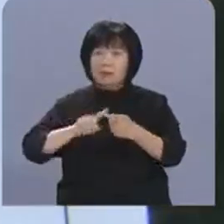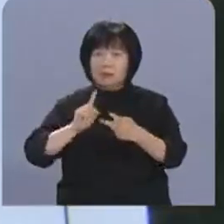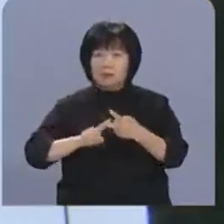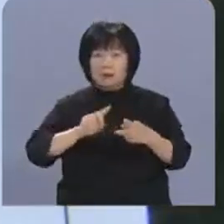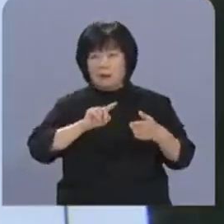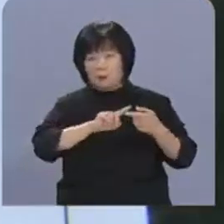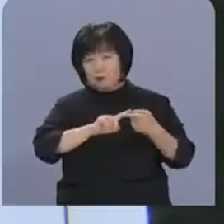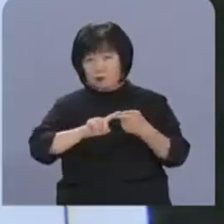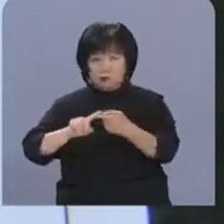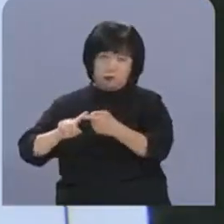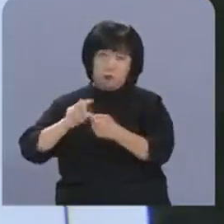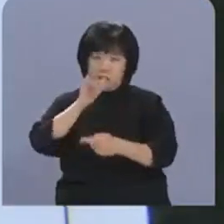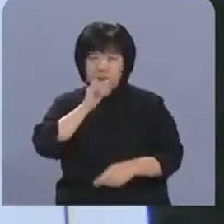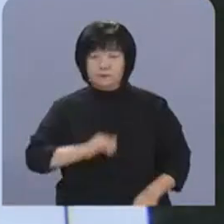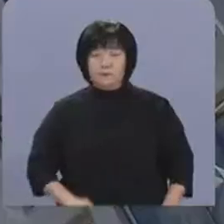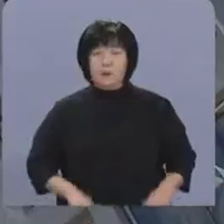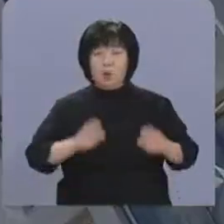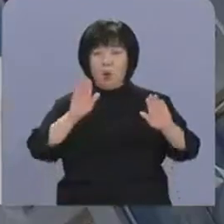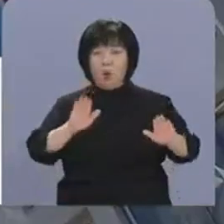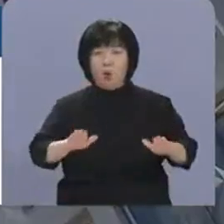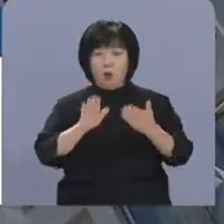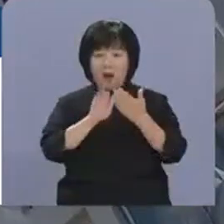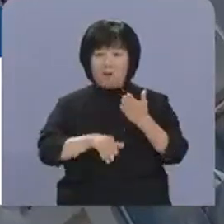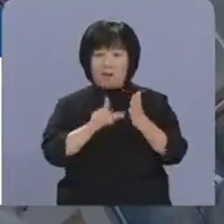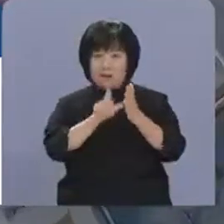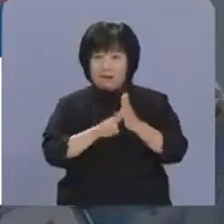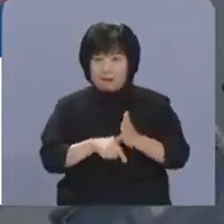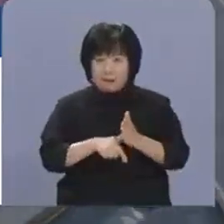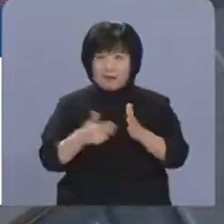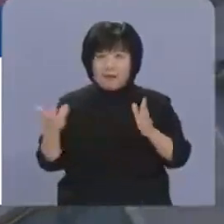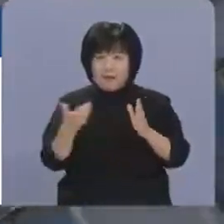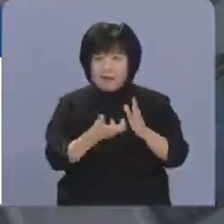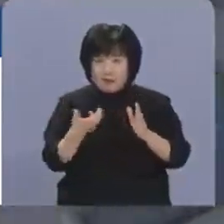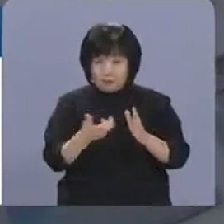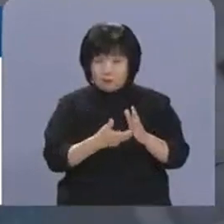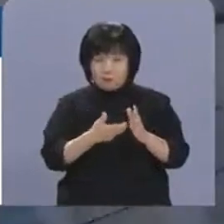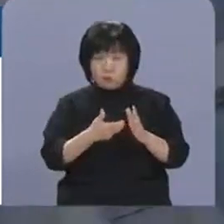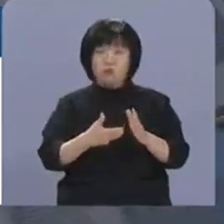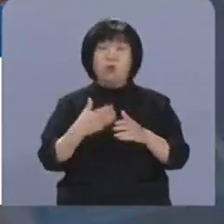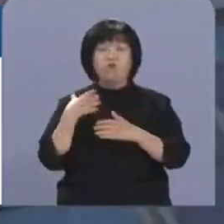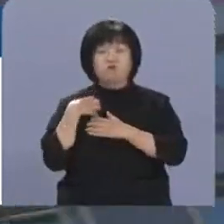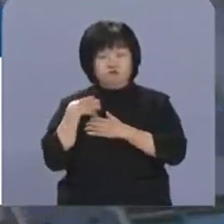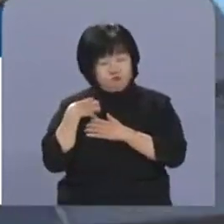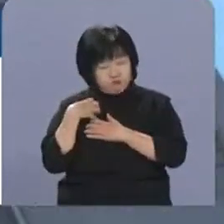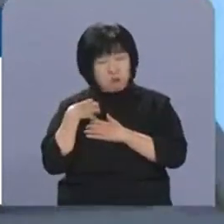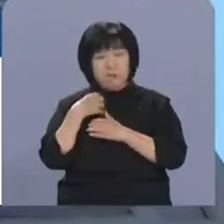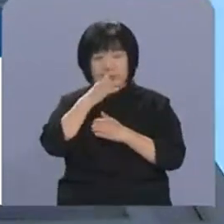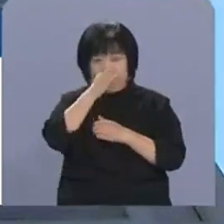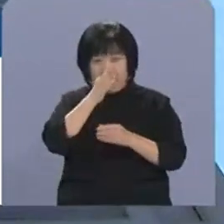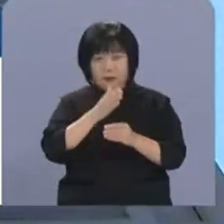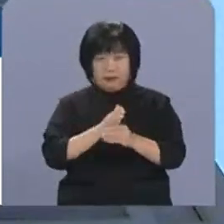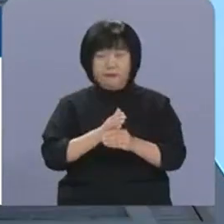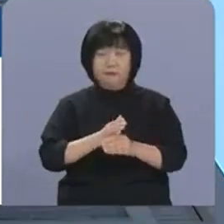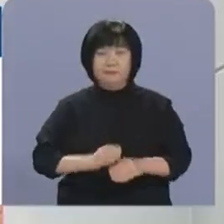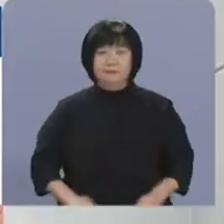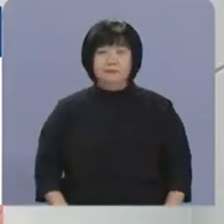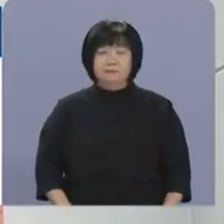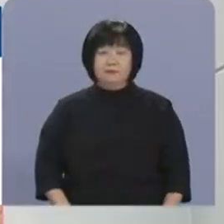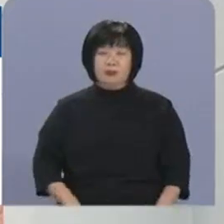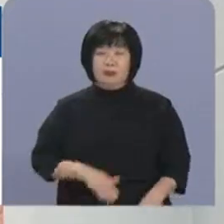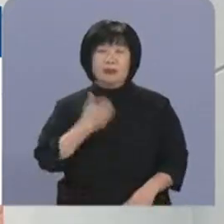나타냈습니다 올 하반기까지는 입주물량에 대한 부담이 여전히 작용을 하고 있는 상황입니다